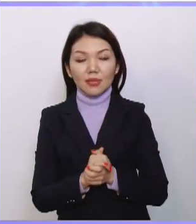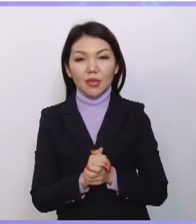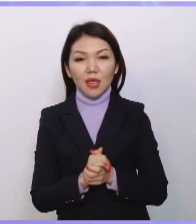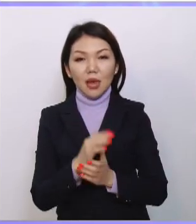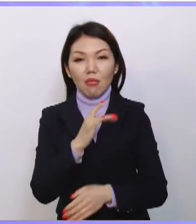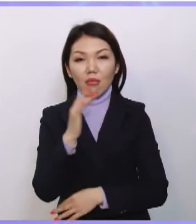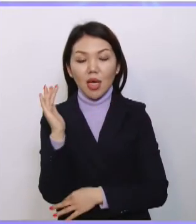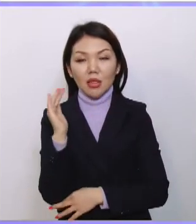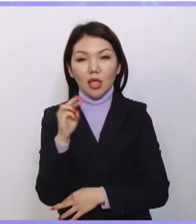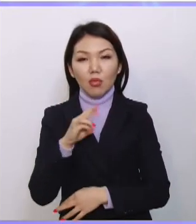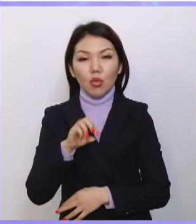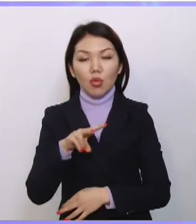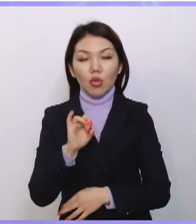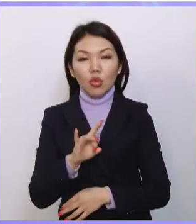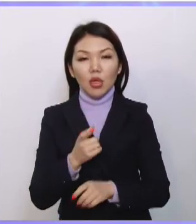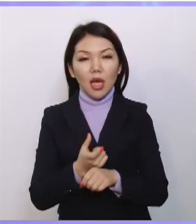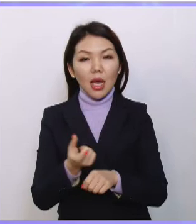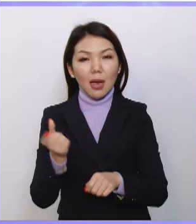Бактагы мөмөлөр абдан ширин.